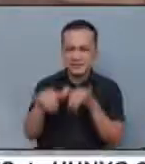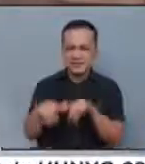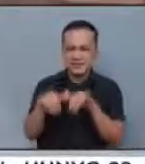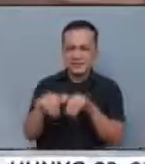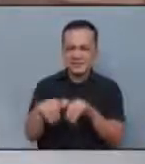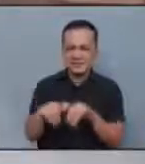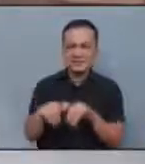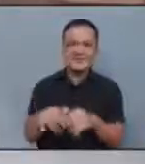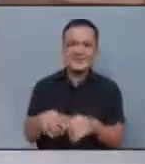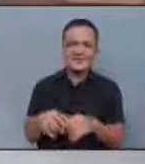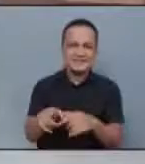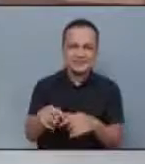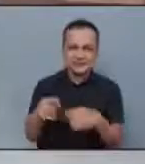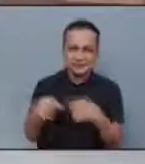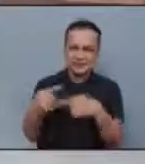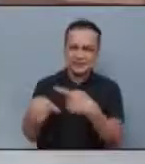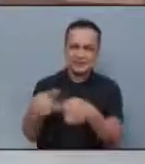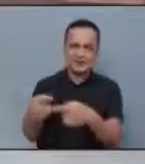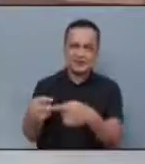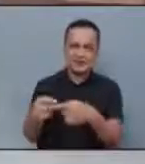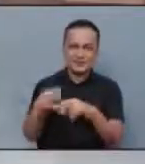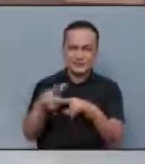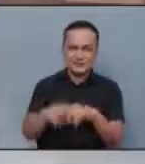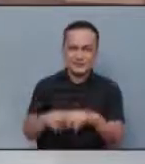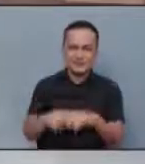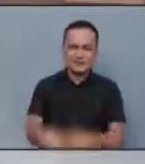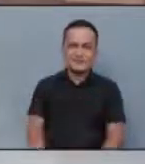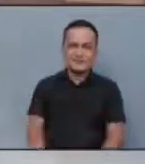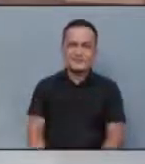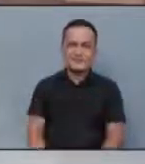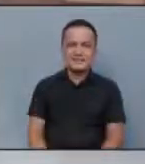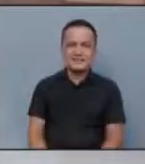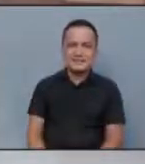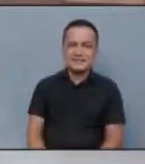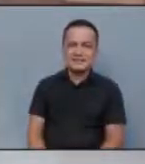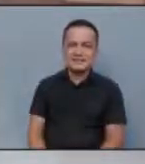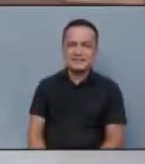over. Wow! Oh. Sit. Pray. Wow.